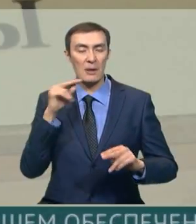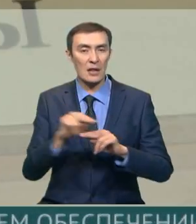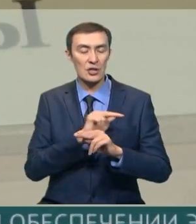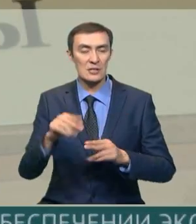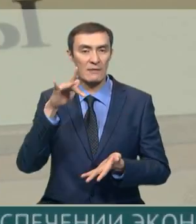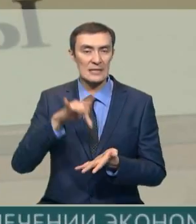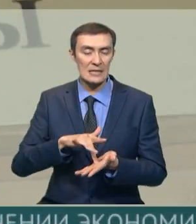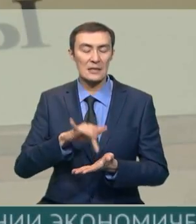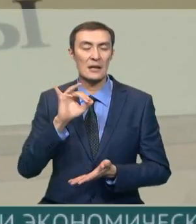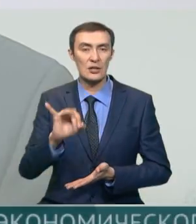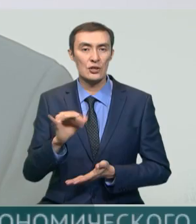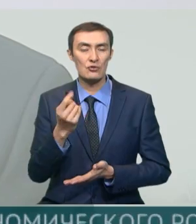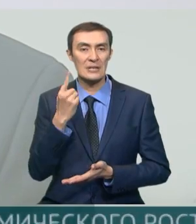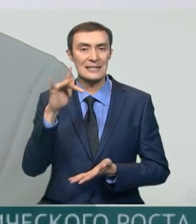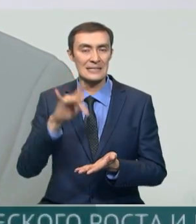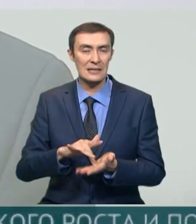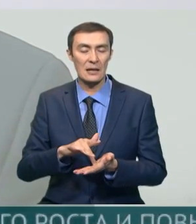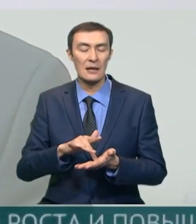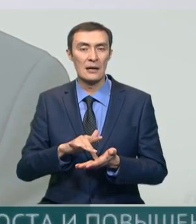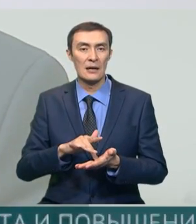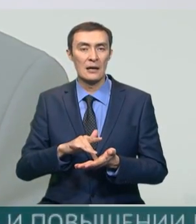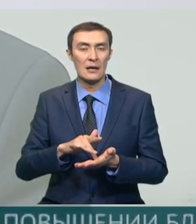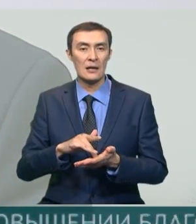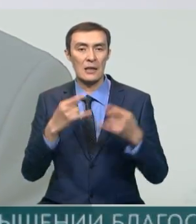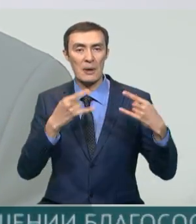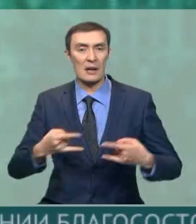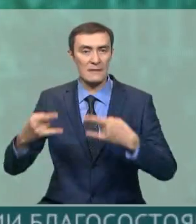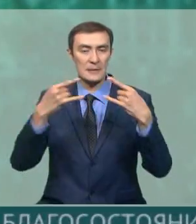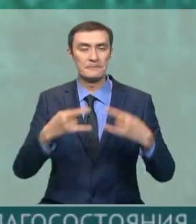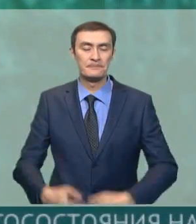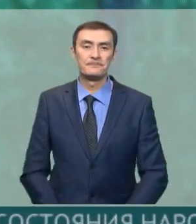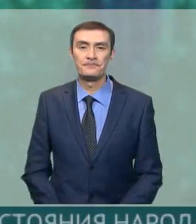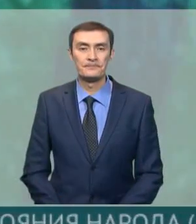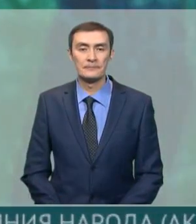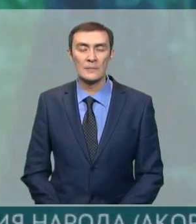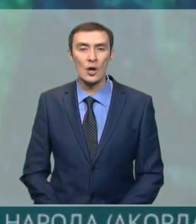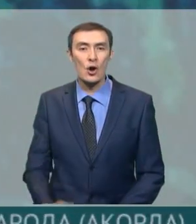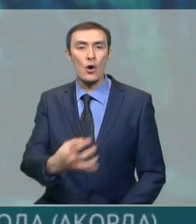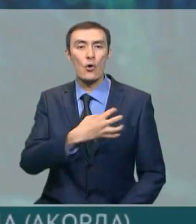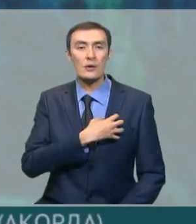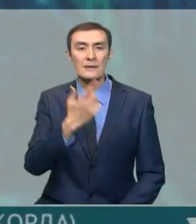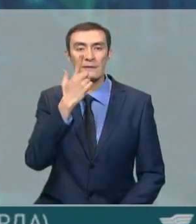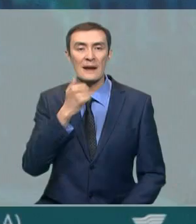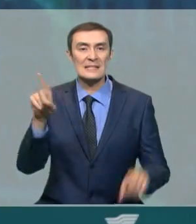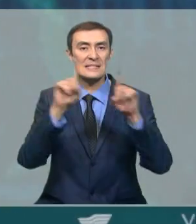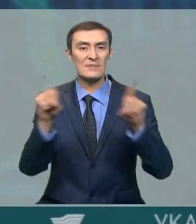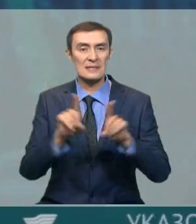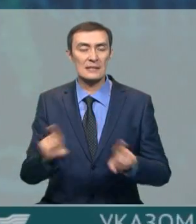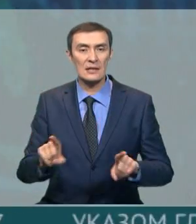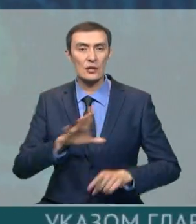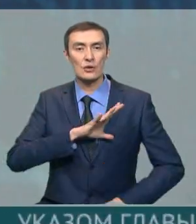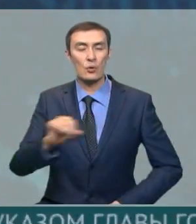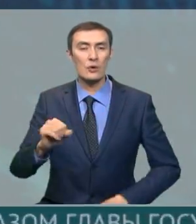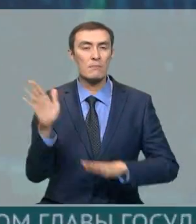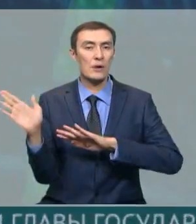и еще один центр позитронной эмиссионной томографии. Орден Красной Звезды нашел своего героя